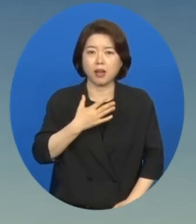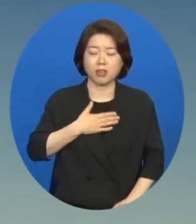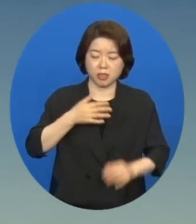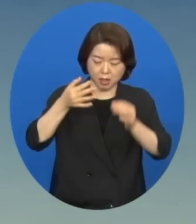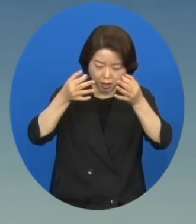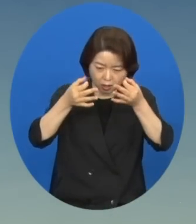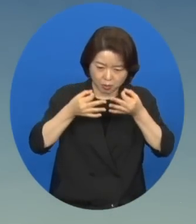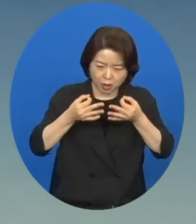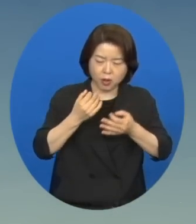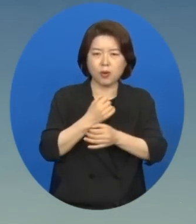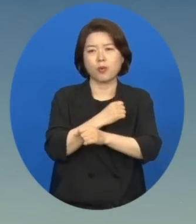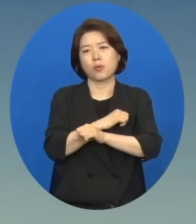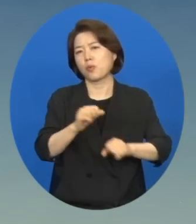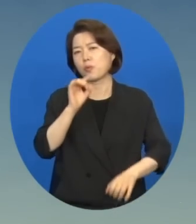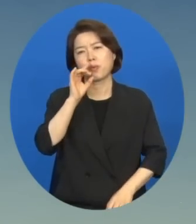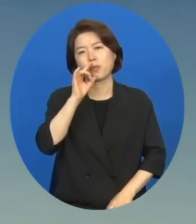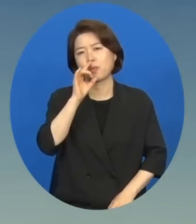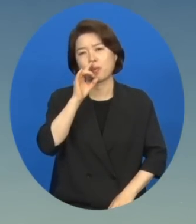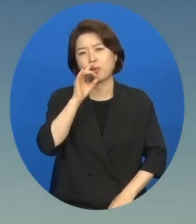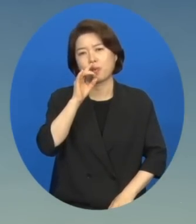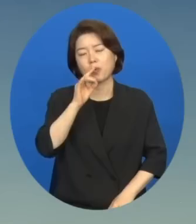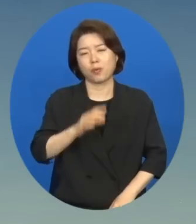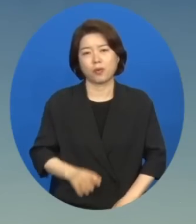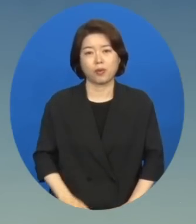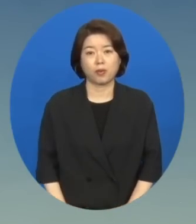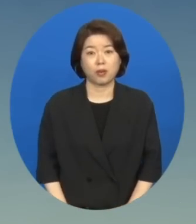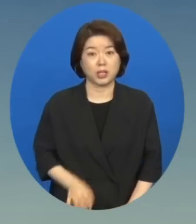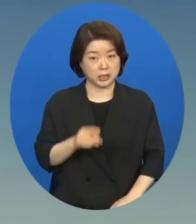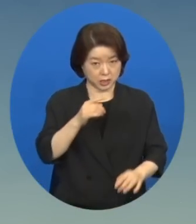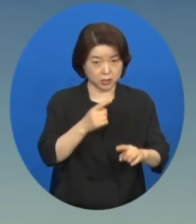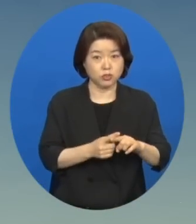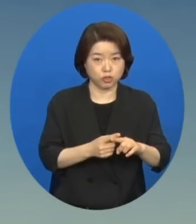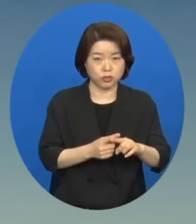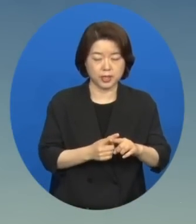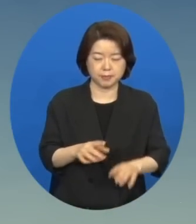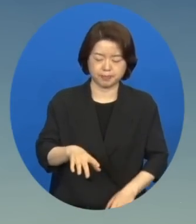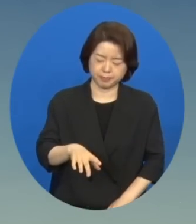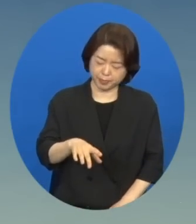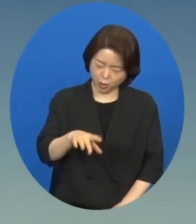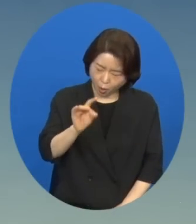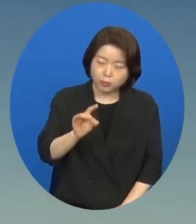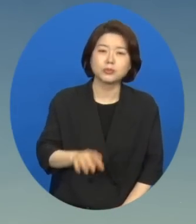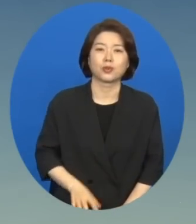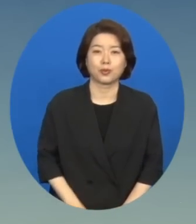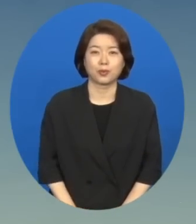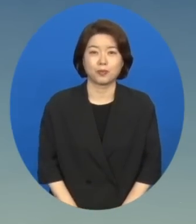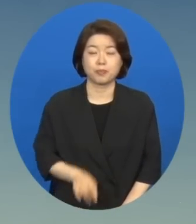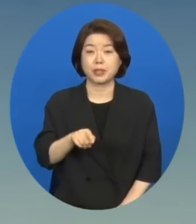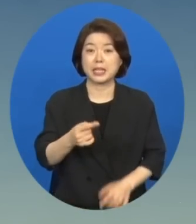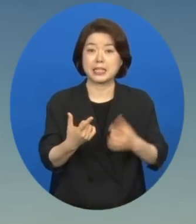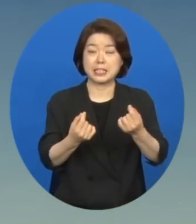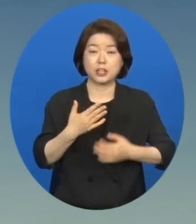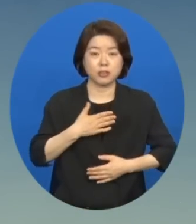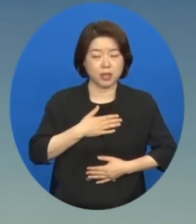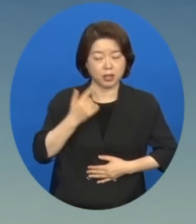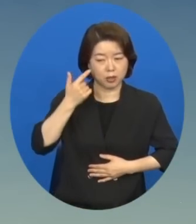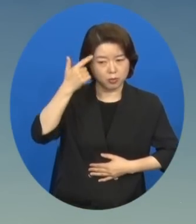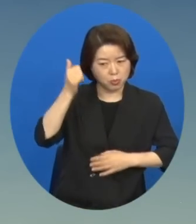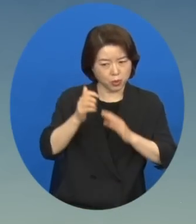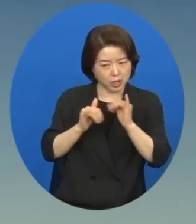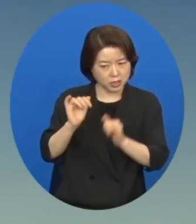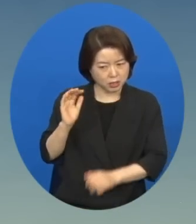너무 용서가 안 되는 거예요. 그러다가 처음으로 이런 내가 목회자가 되는